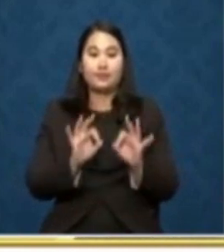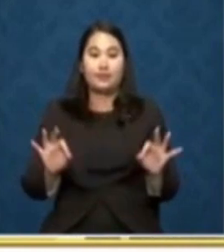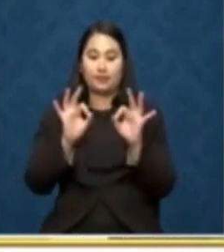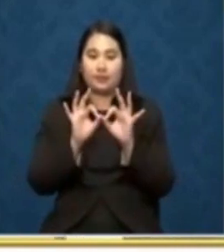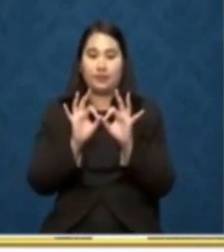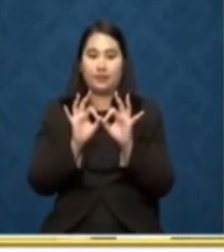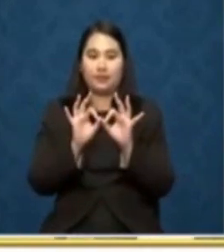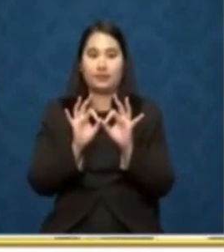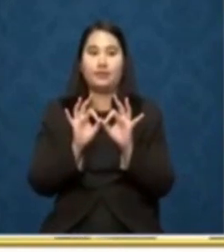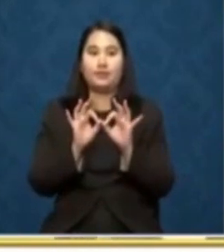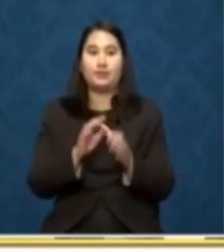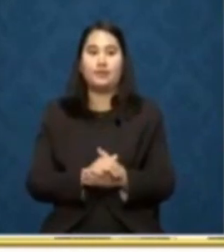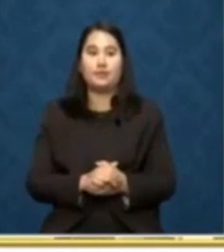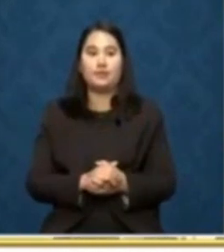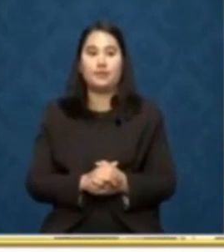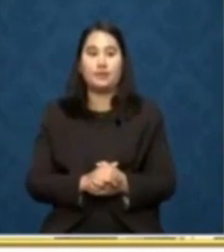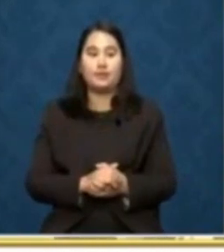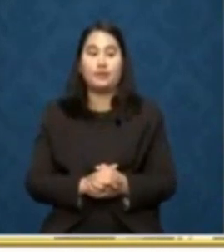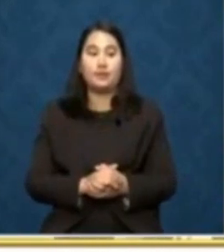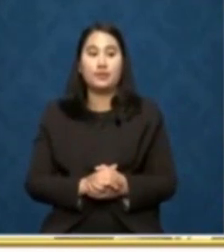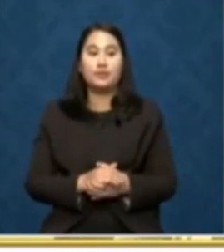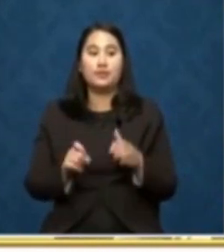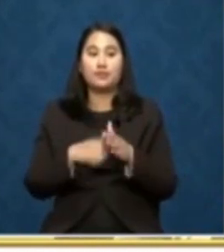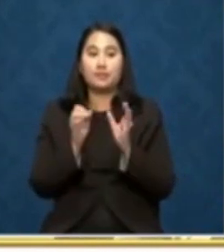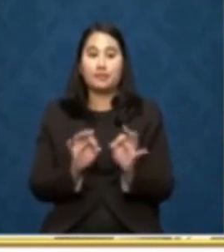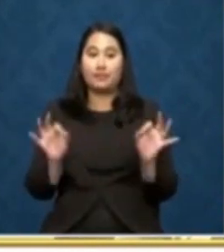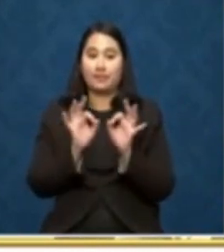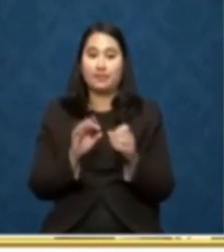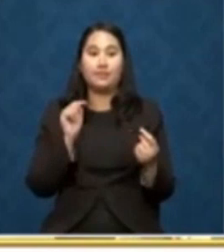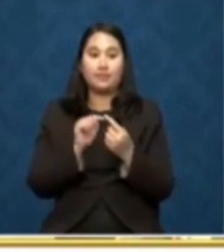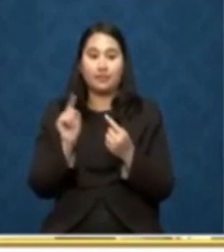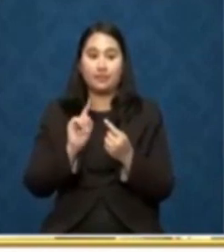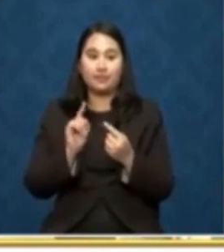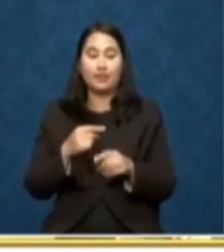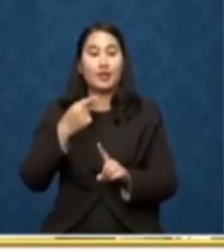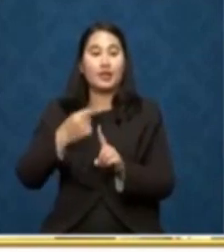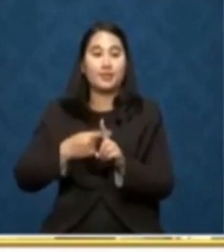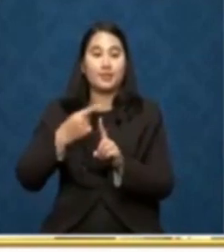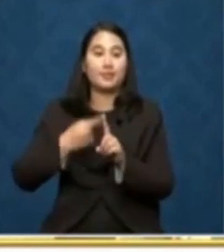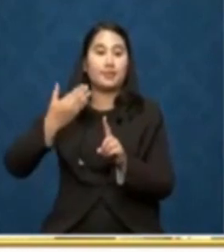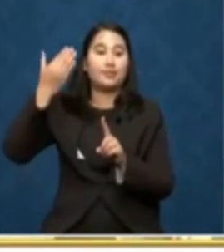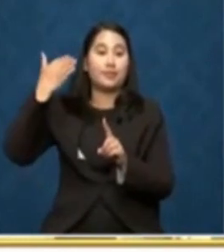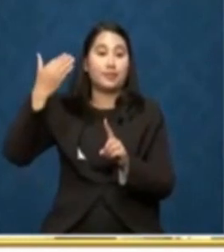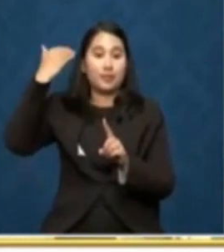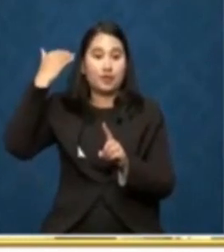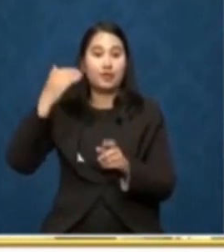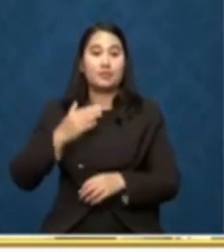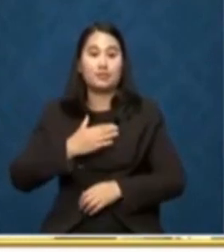สำคัญของการสรางสถิภาพโดยภาพรวมโดยที่แนกลของมันคือตัวกระบวนกสถิภาพเมื่อหลายเดินก่อน